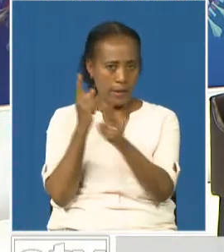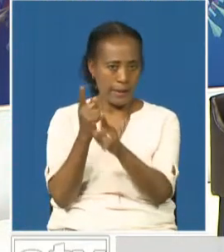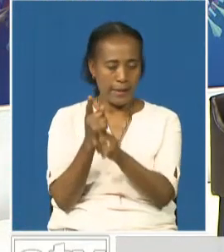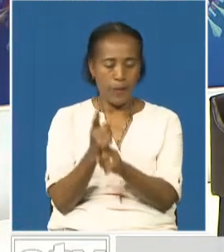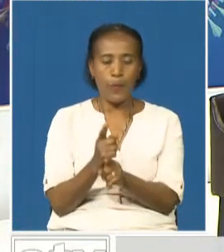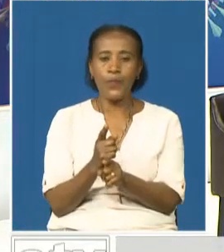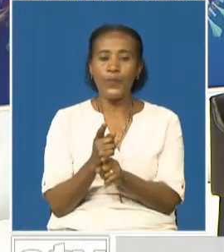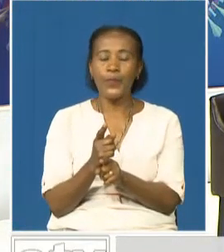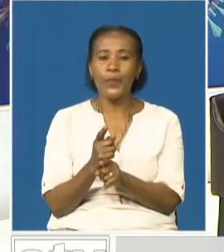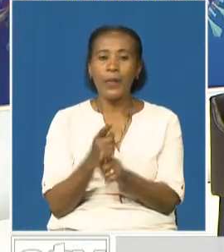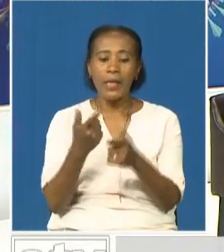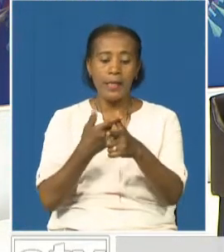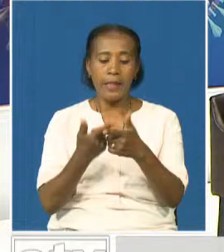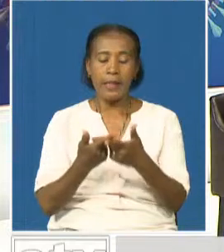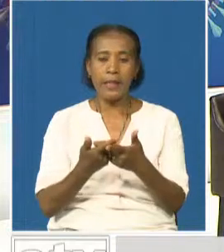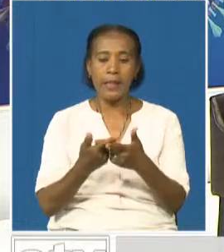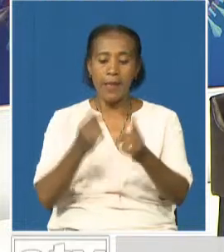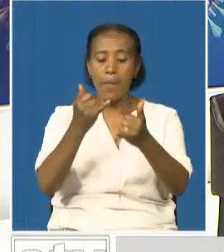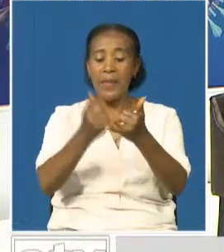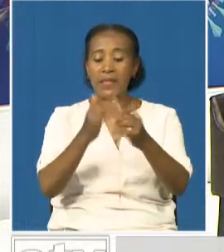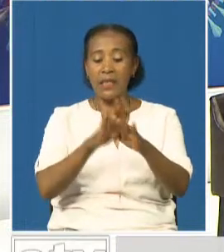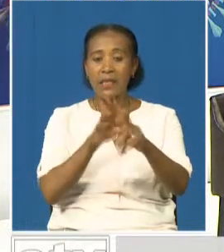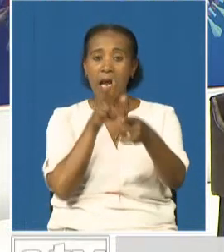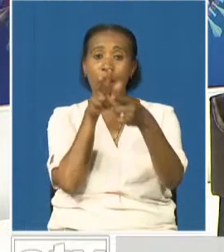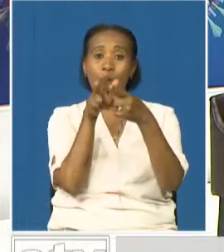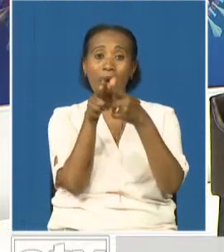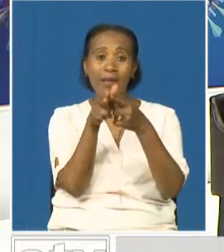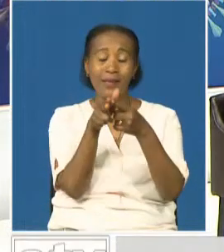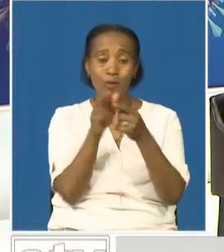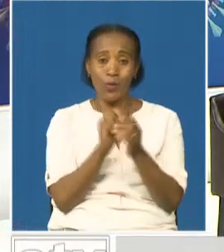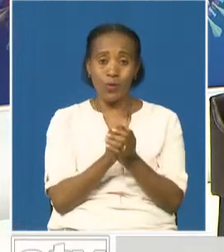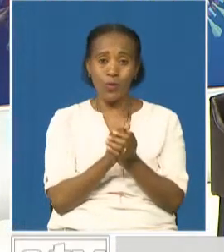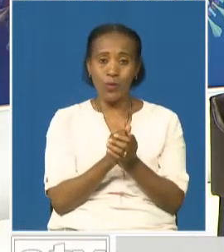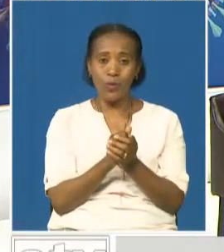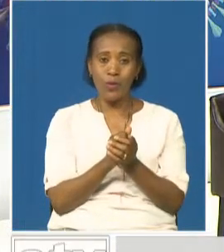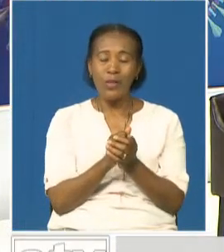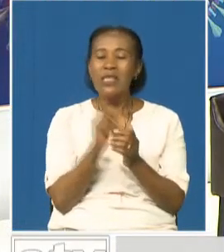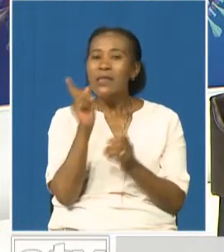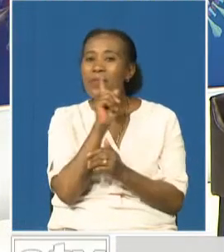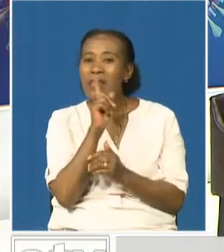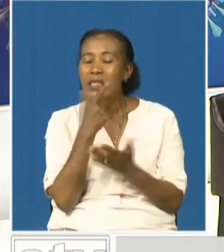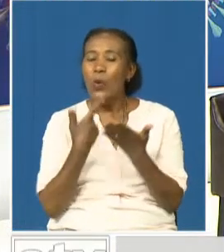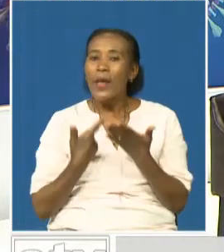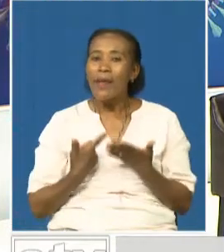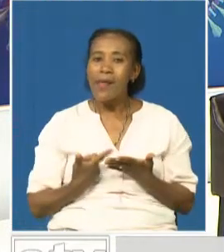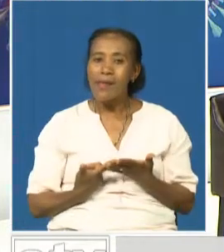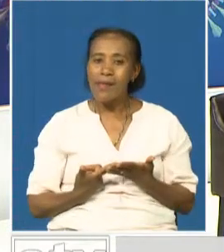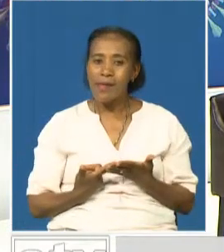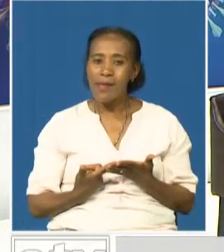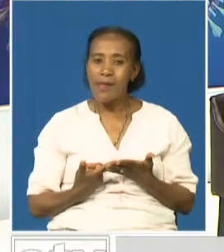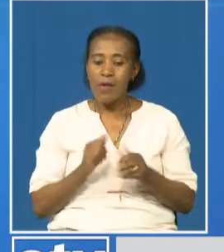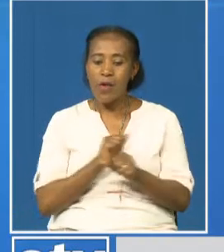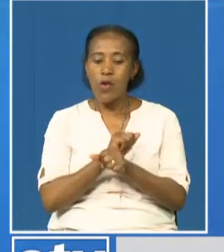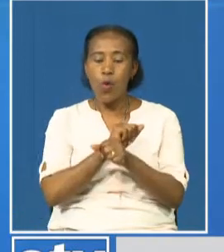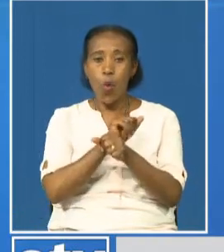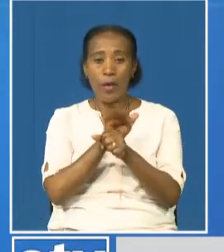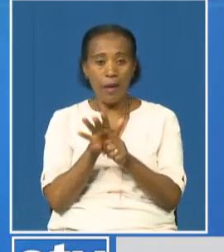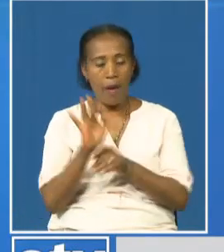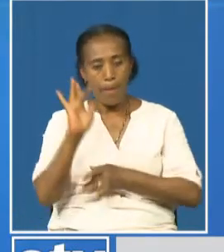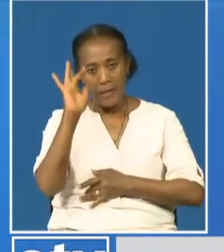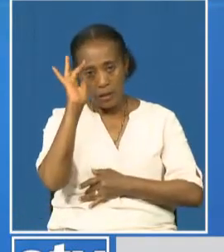ነው። እንግዲህ በመጨረሻ ላይ አቋረጥ ነው ምንድነው የዚህ የኮሮና